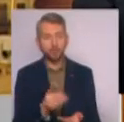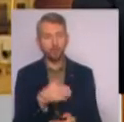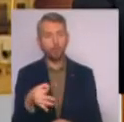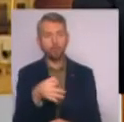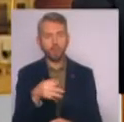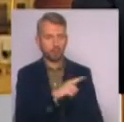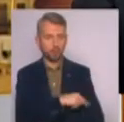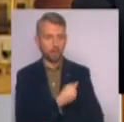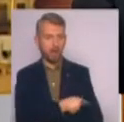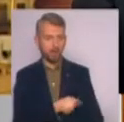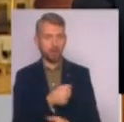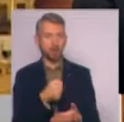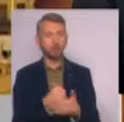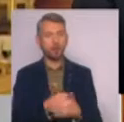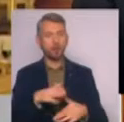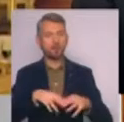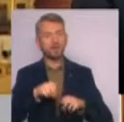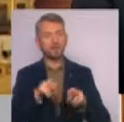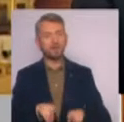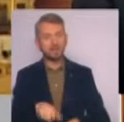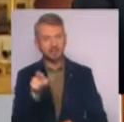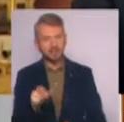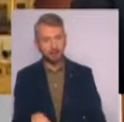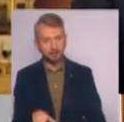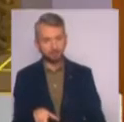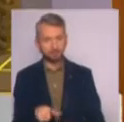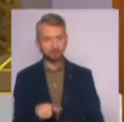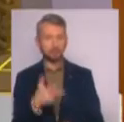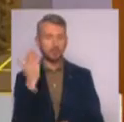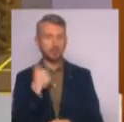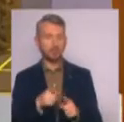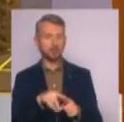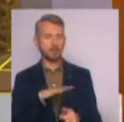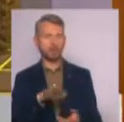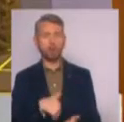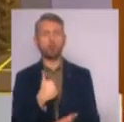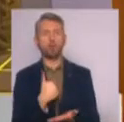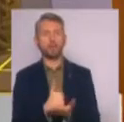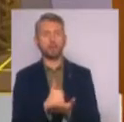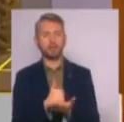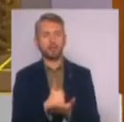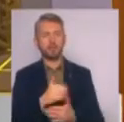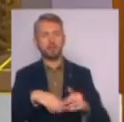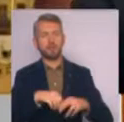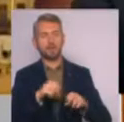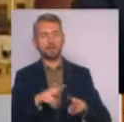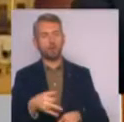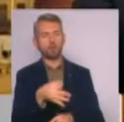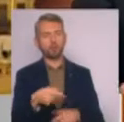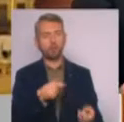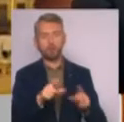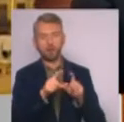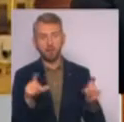обласну лікарню до фахівця. Раніше це були головні фахівці обласного